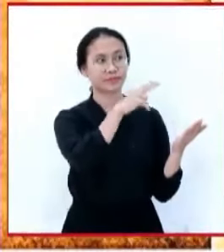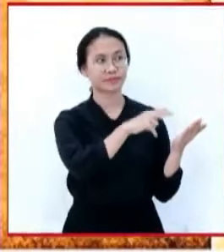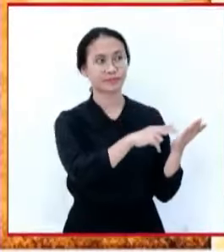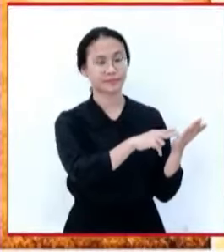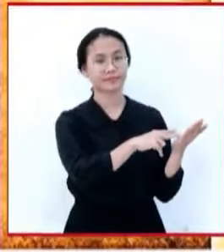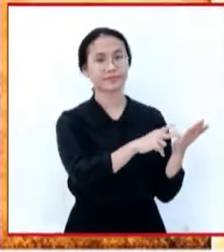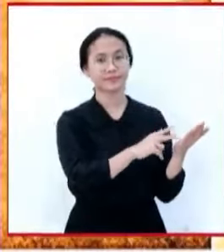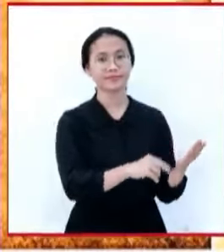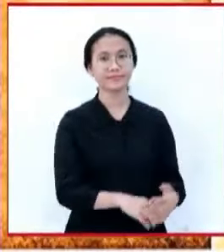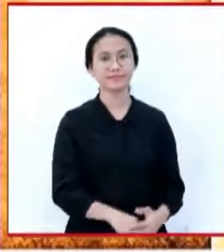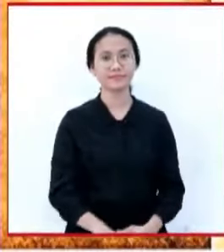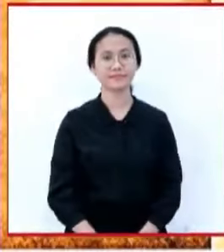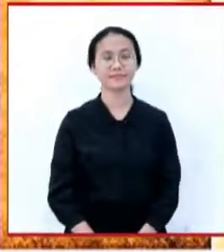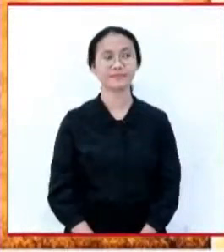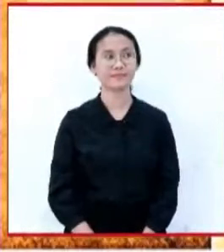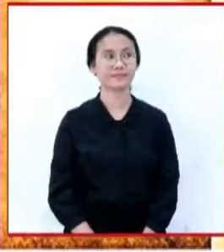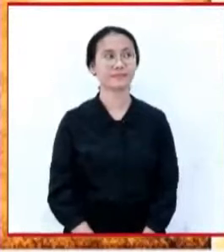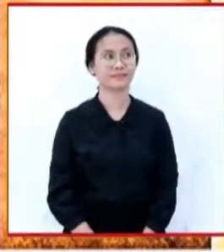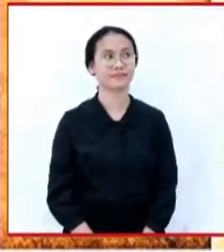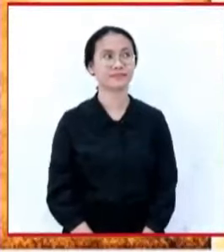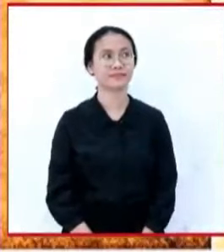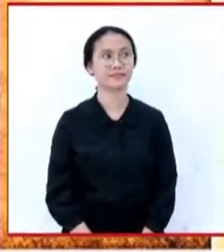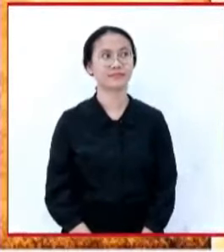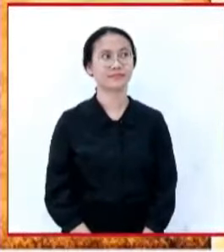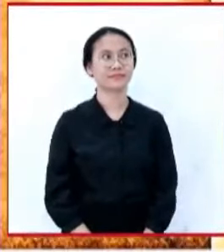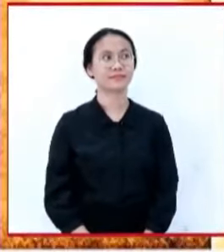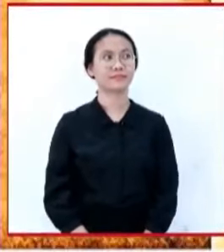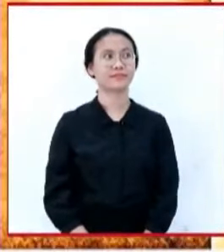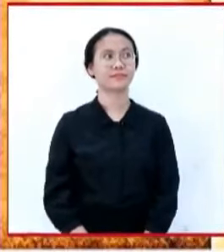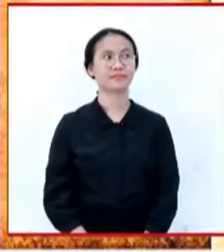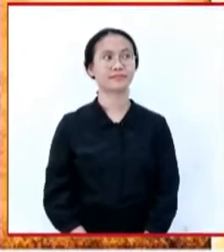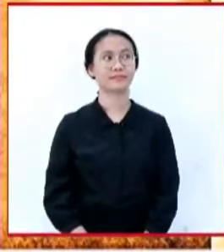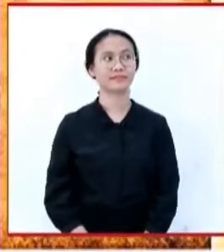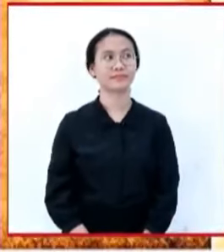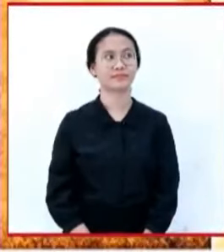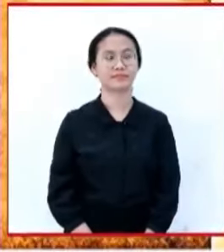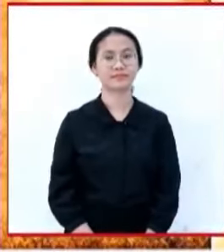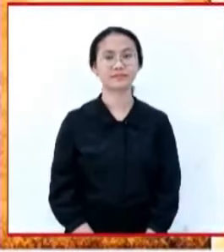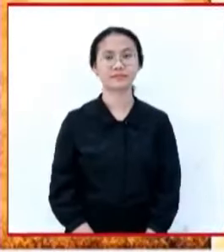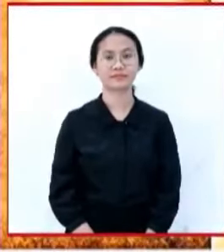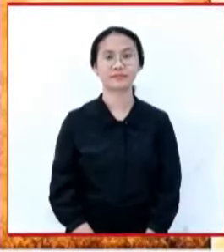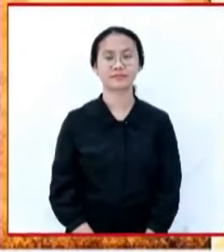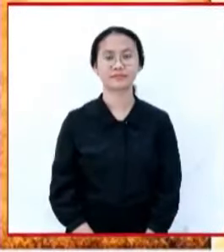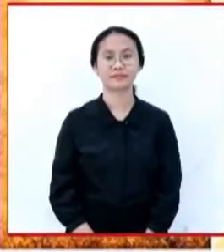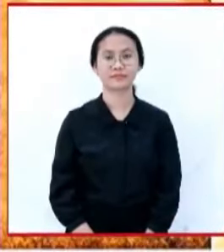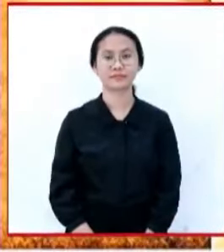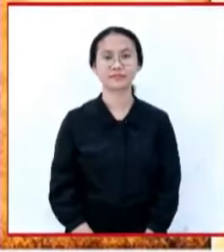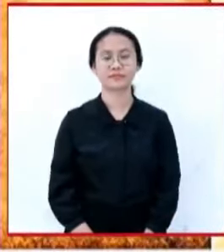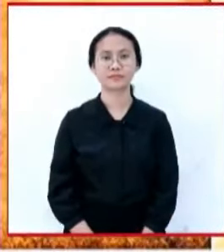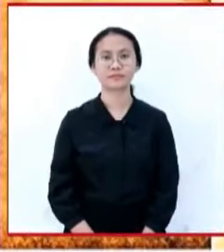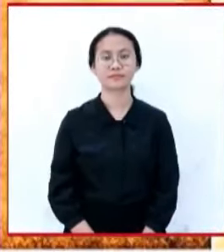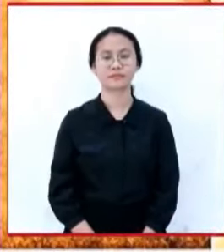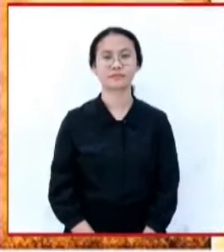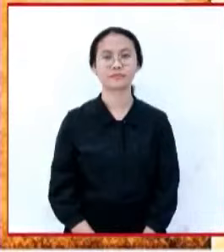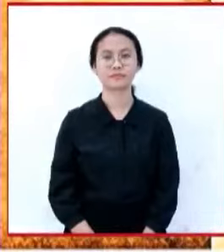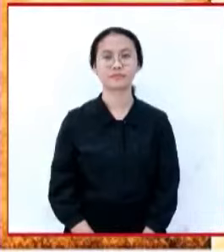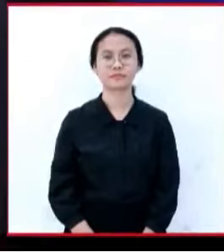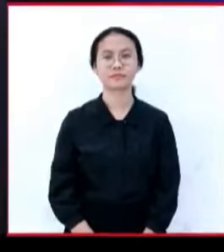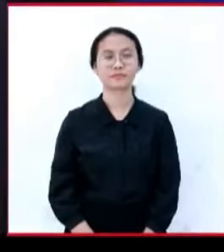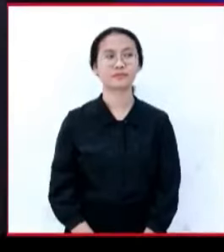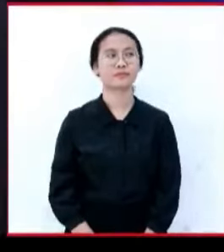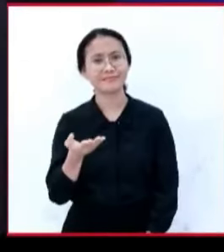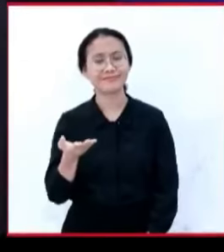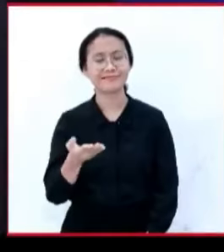sampai pada sebuah pintu gerbang putih yang berdiri di depan dan sebuah gedung putih yang besar bingung